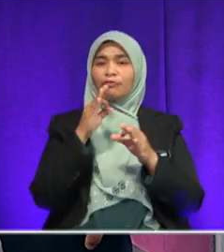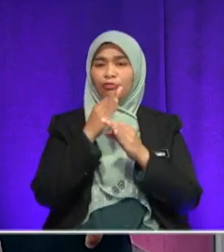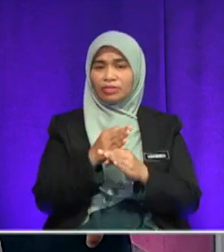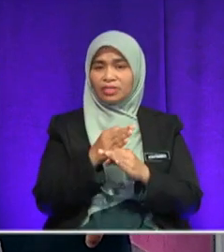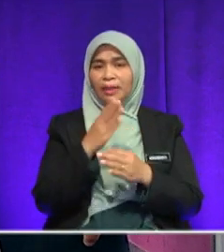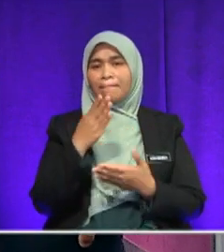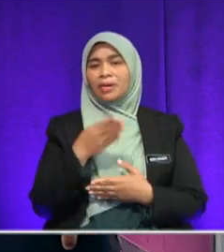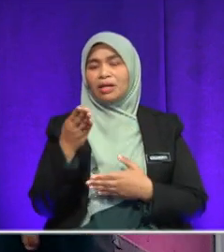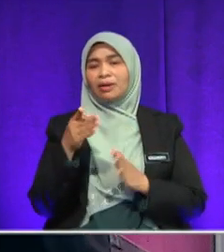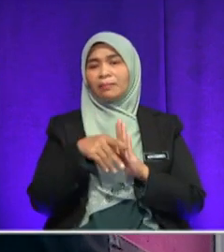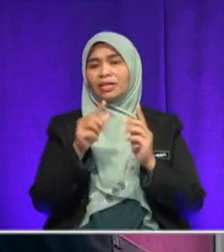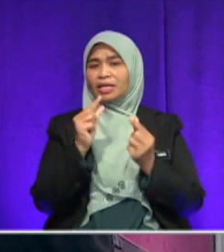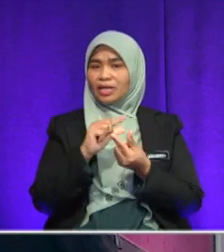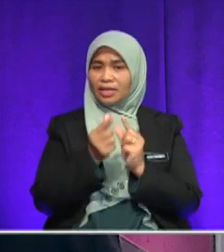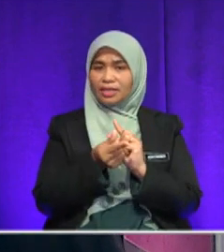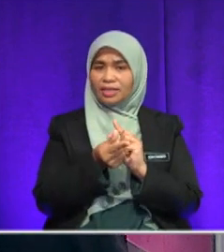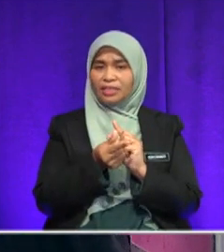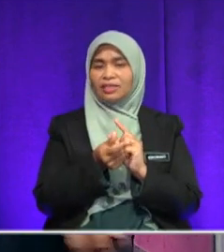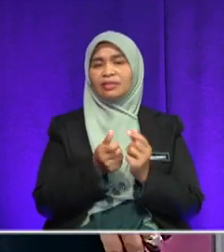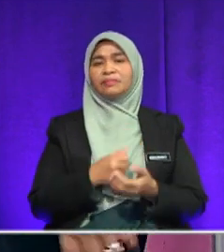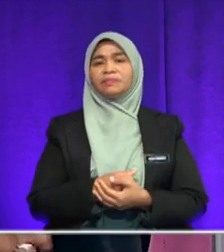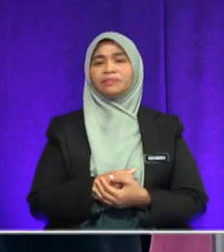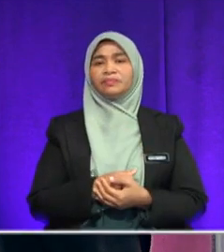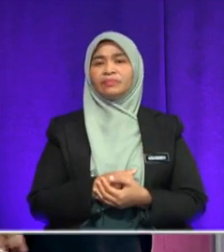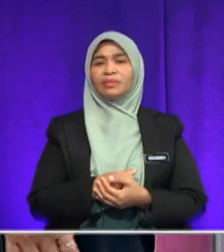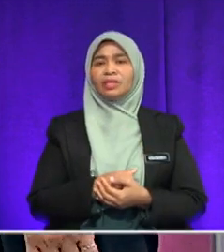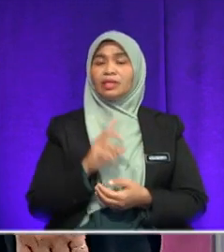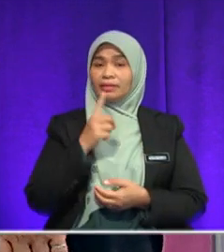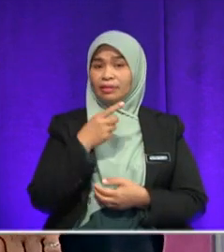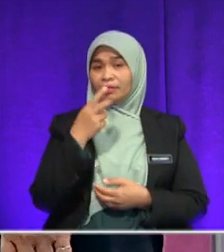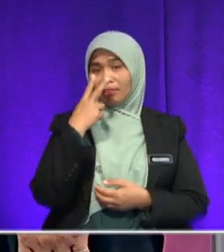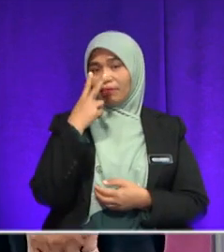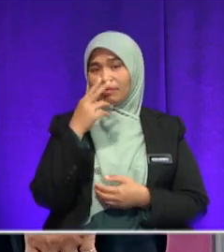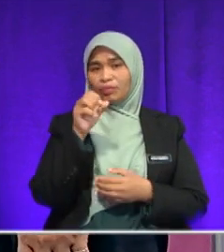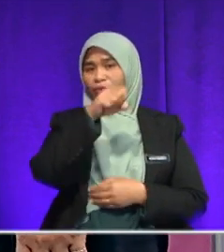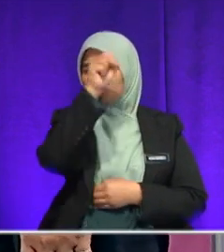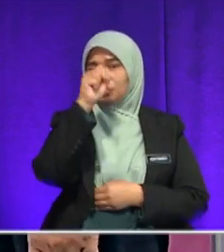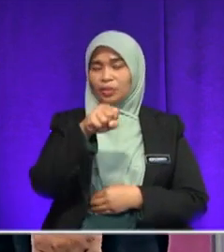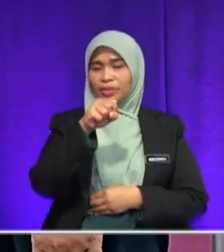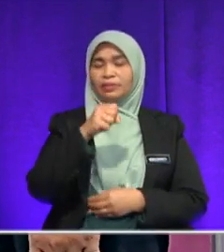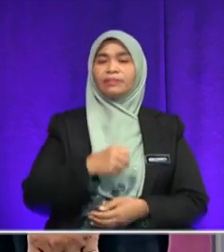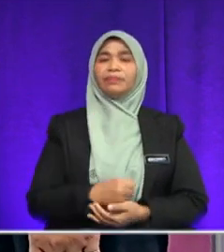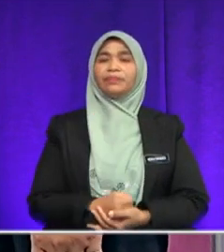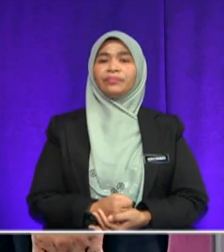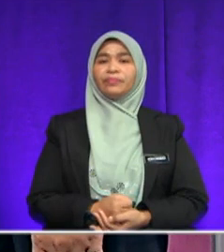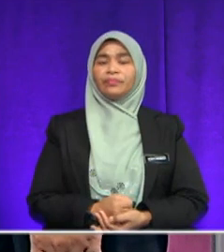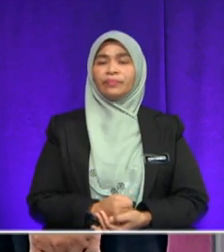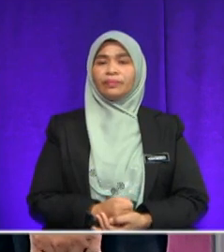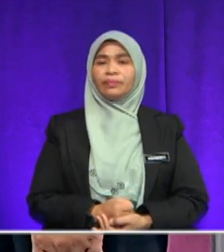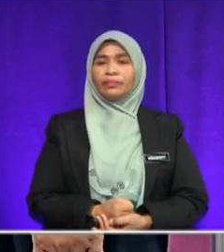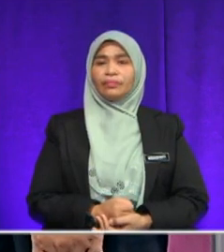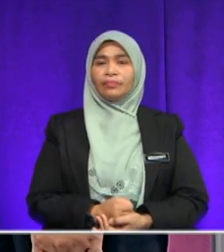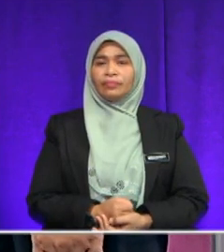pengganti dengan antara satu sama lain. Okey, kita cuba soalan. Okey.